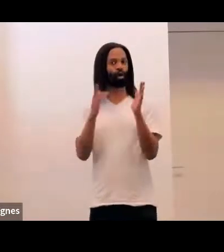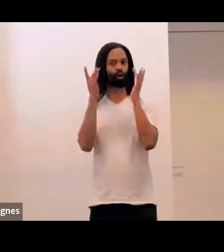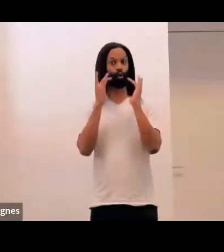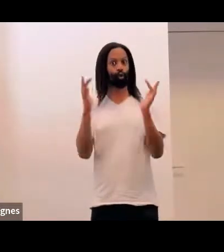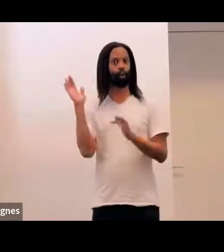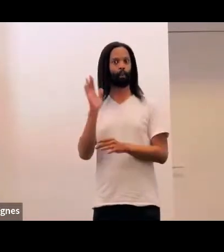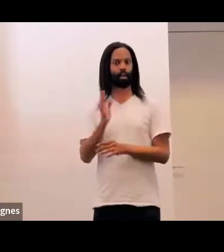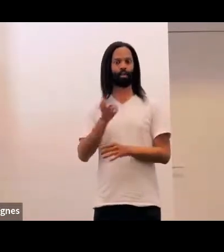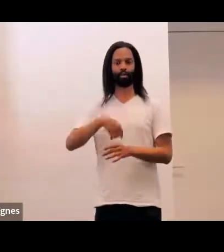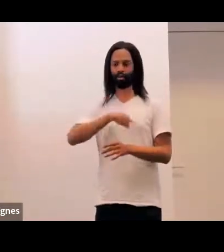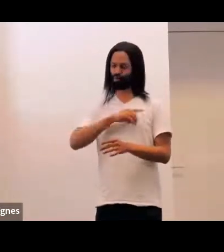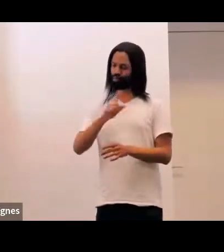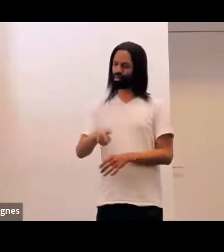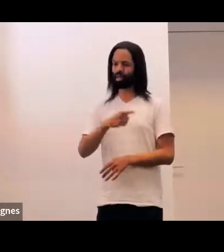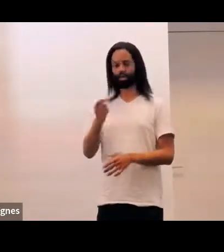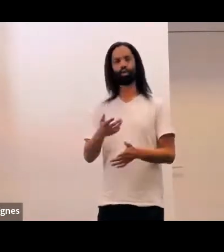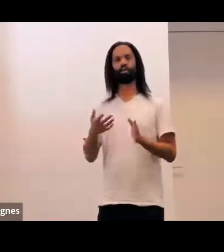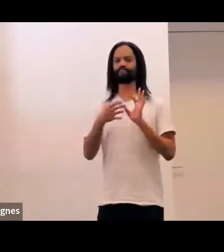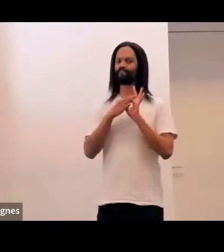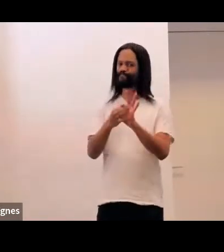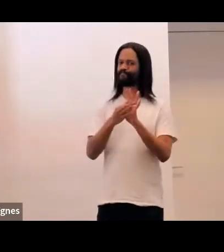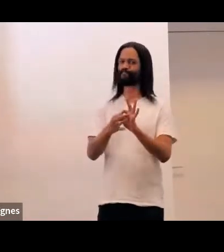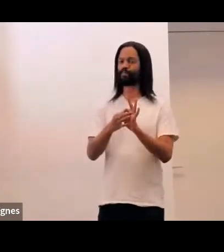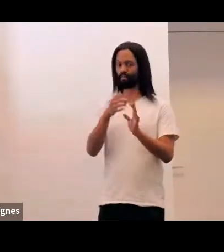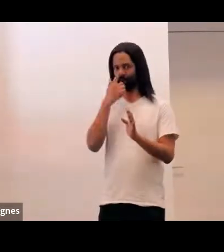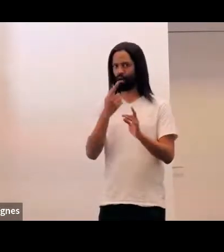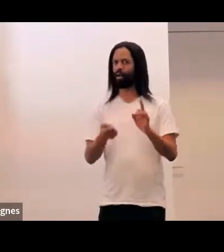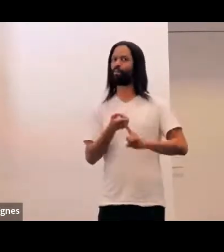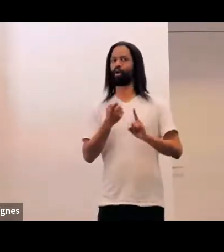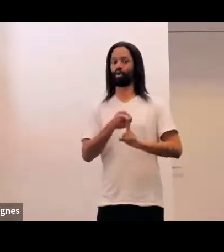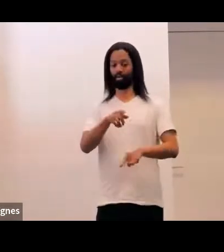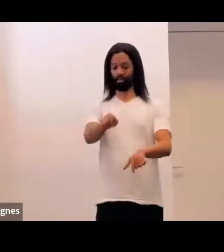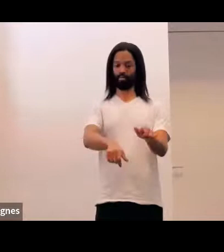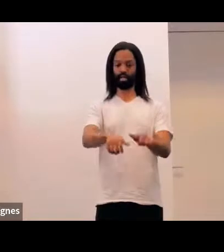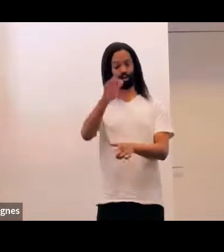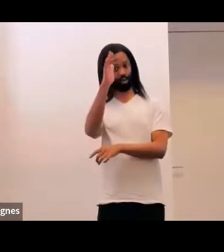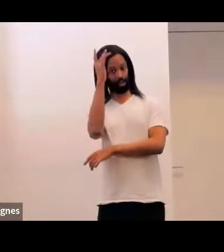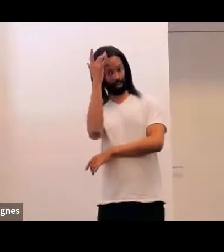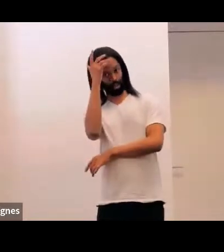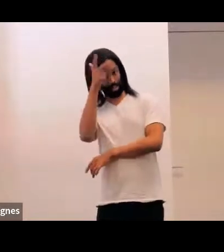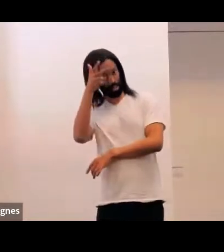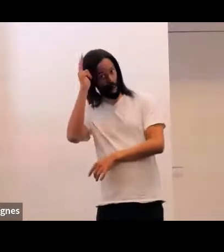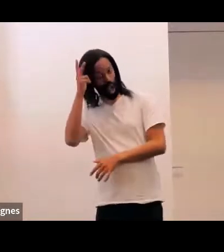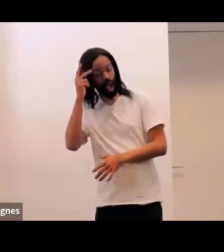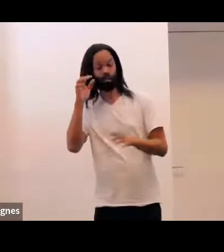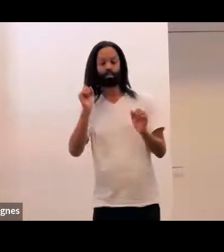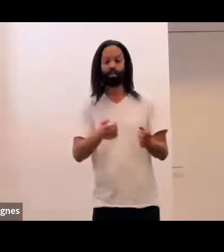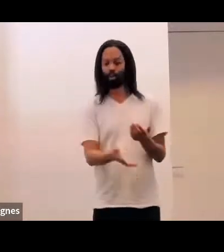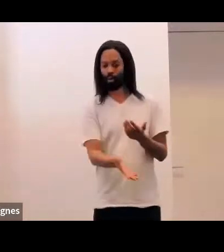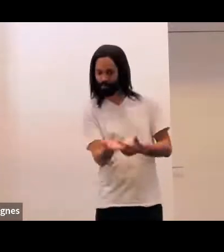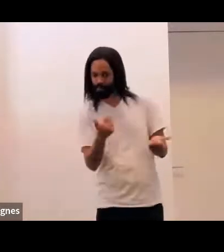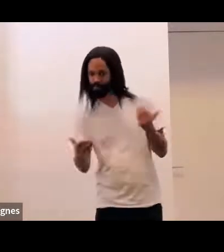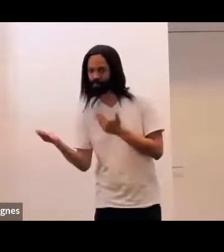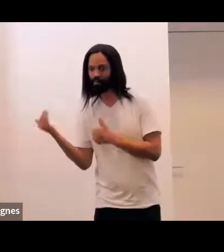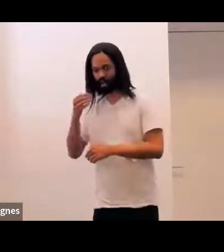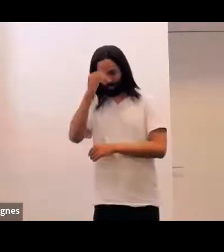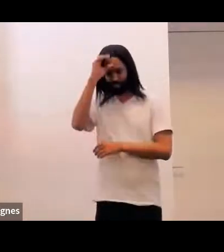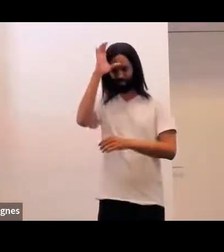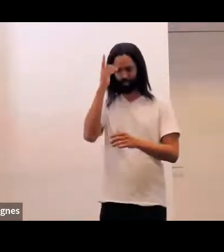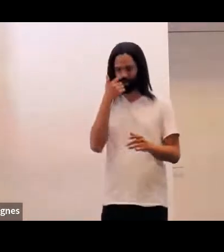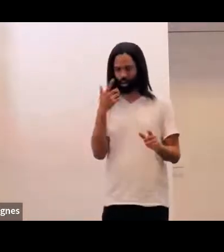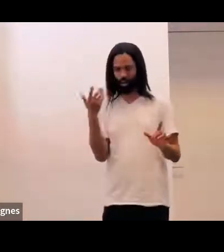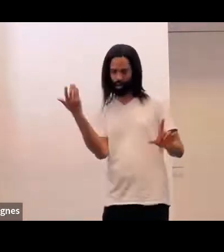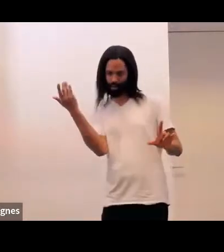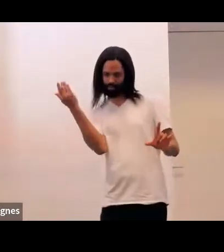nous souscrivons de mieux associer les citoyens à la construction des savoirs et aussi à la construction